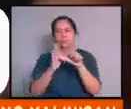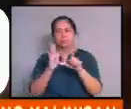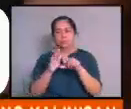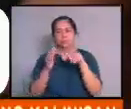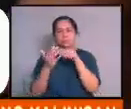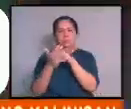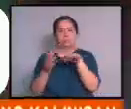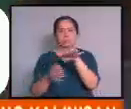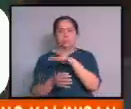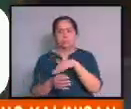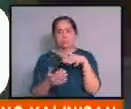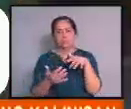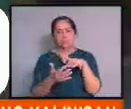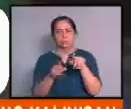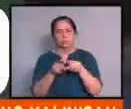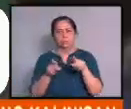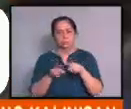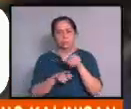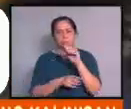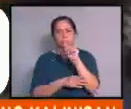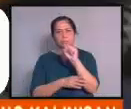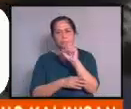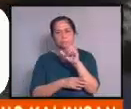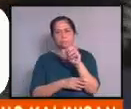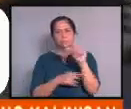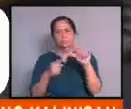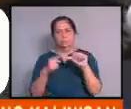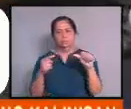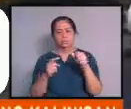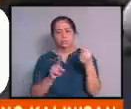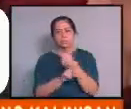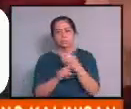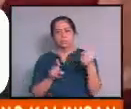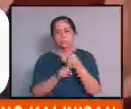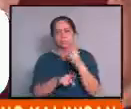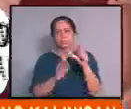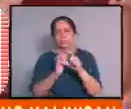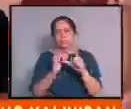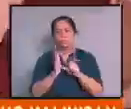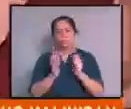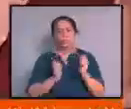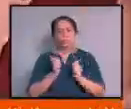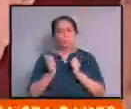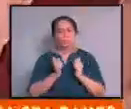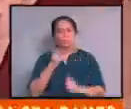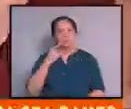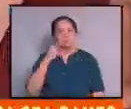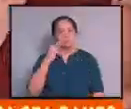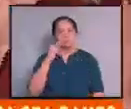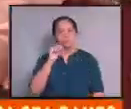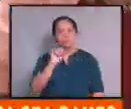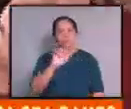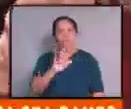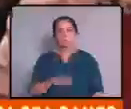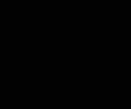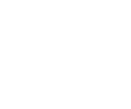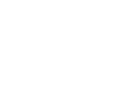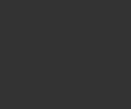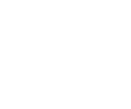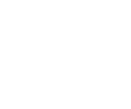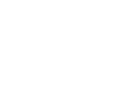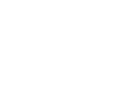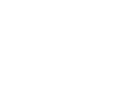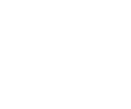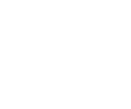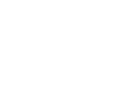mga sospek. Pinag-aaralan din ang kasong paglabag sa anti-torture law. Umaaksyon, Patricia Mangune, News 5.